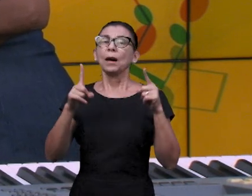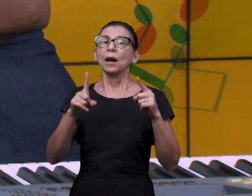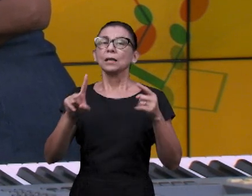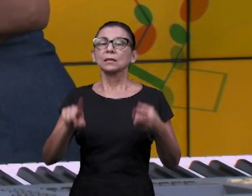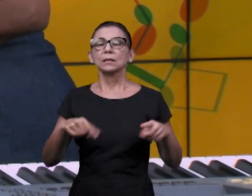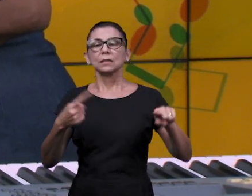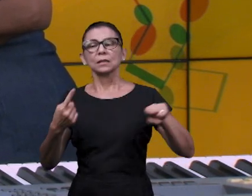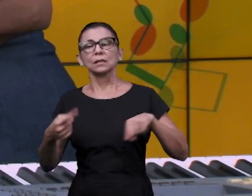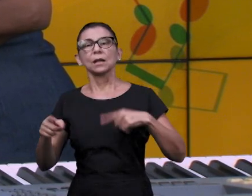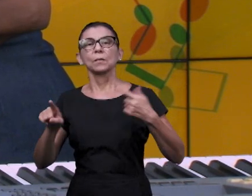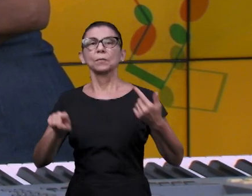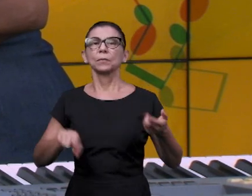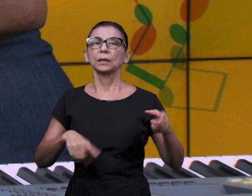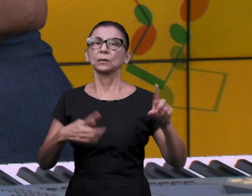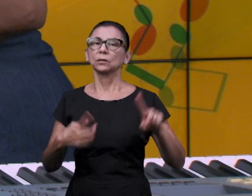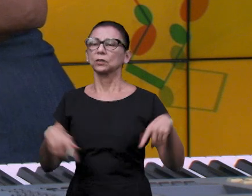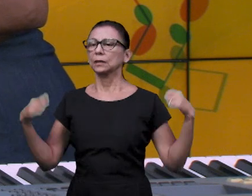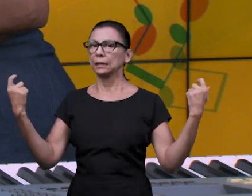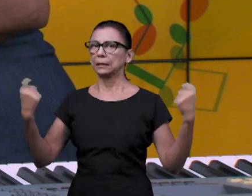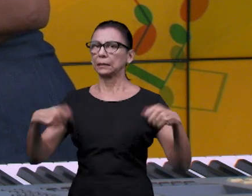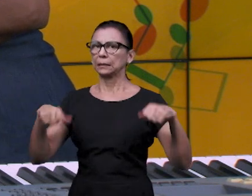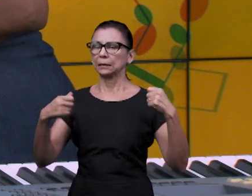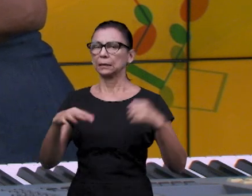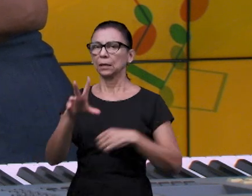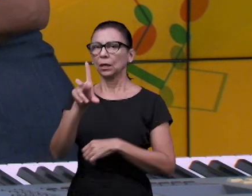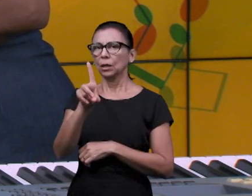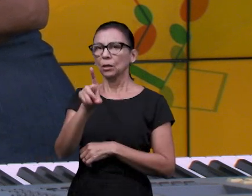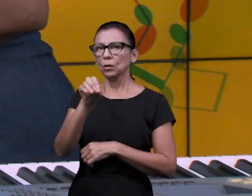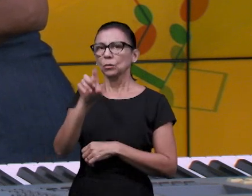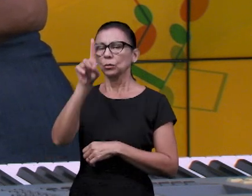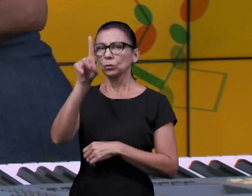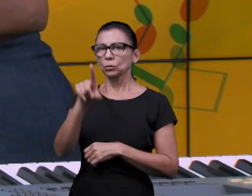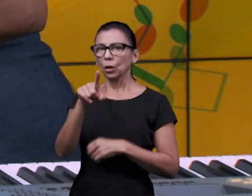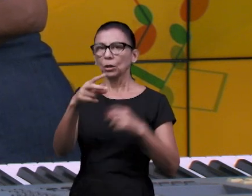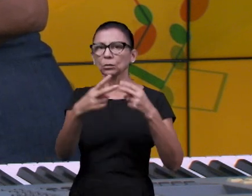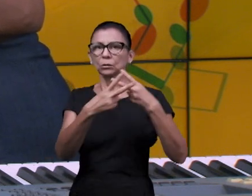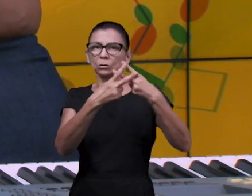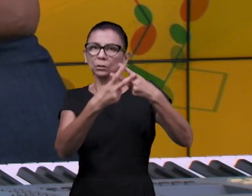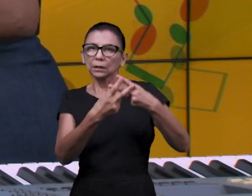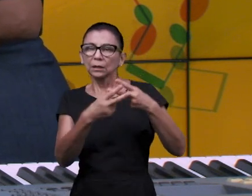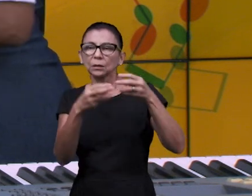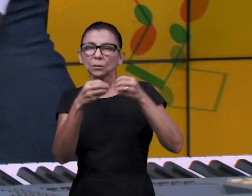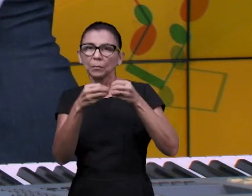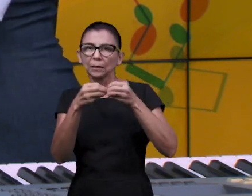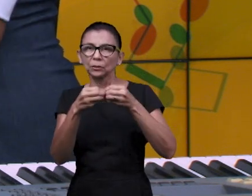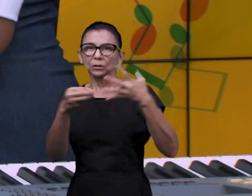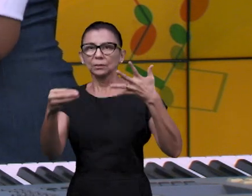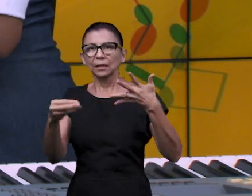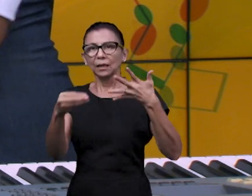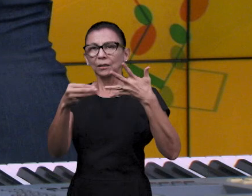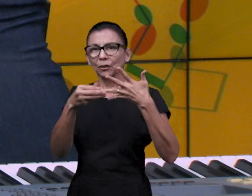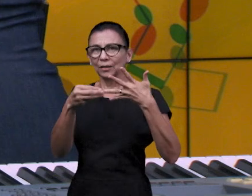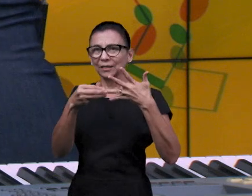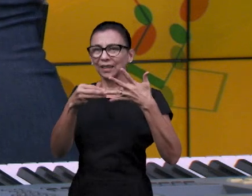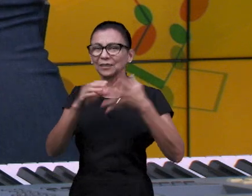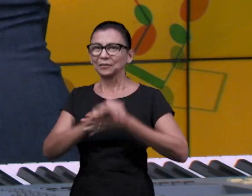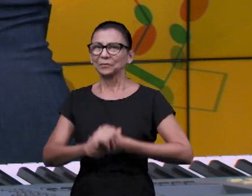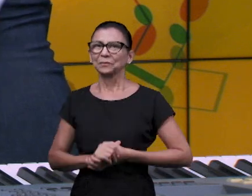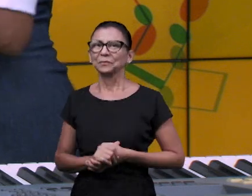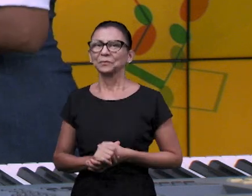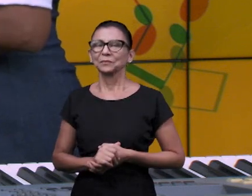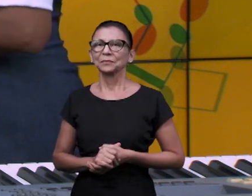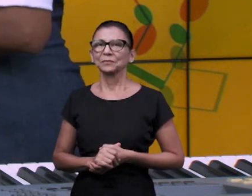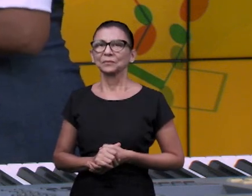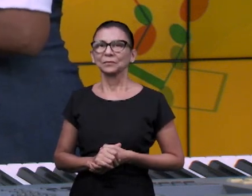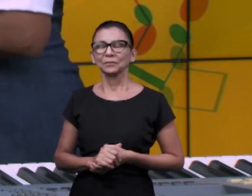d'avoir ici le son Do jazz. On a mis le jazz à côté de la note. Maintenant, allons nous rappeler